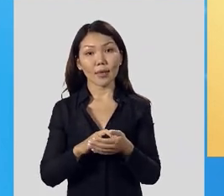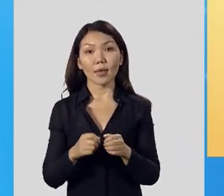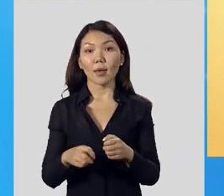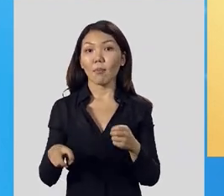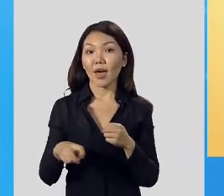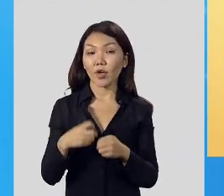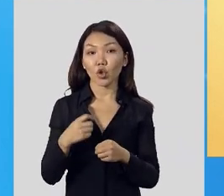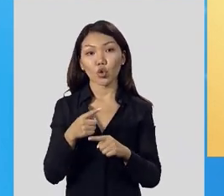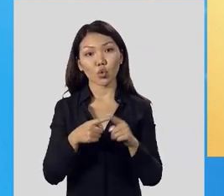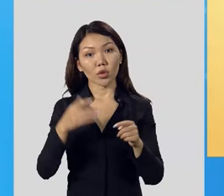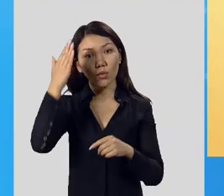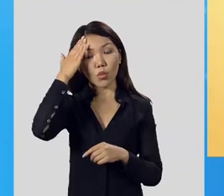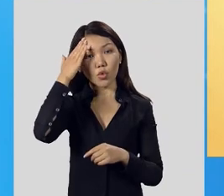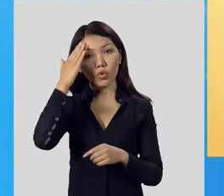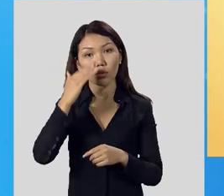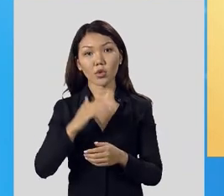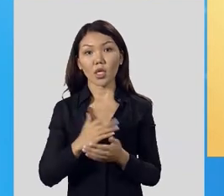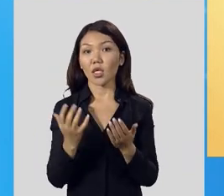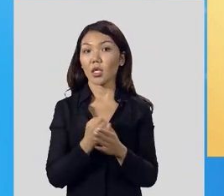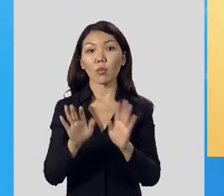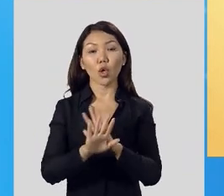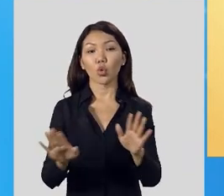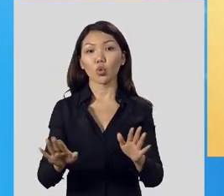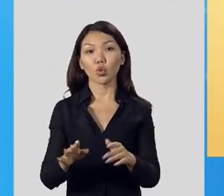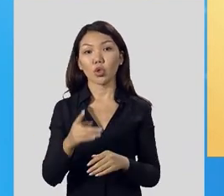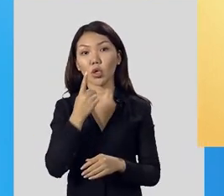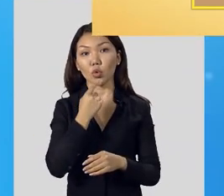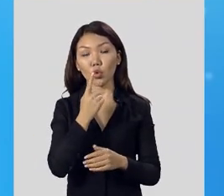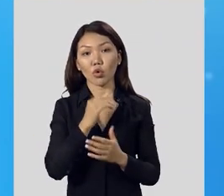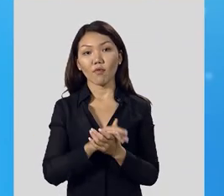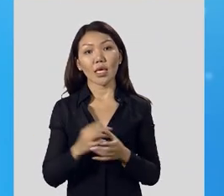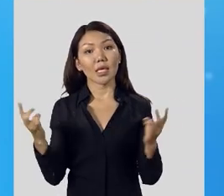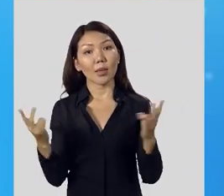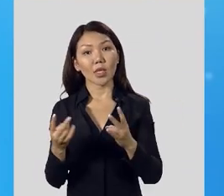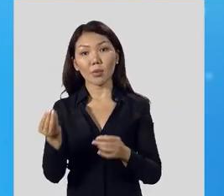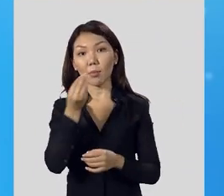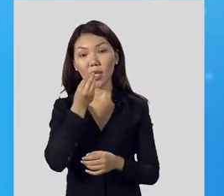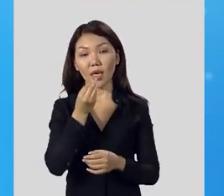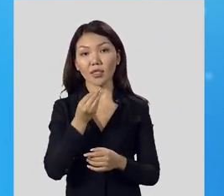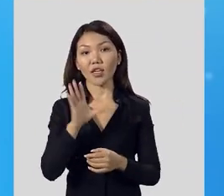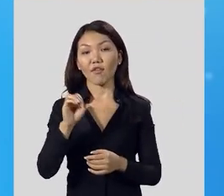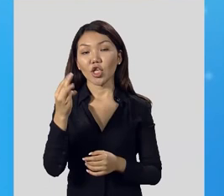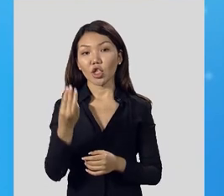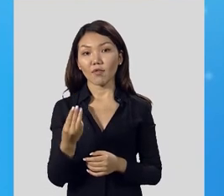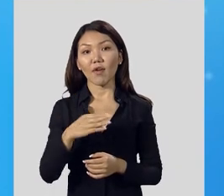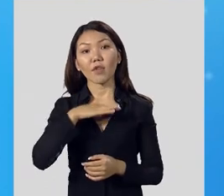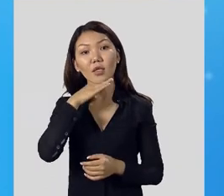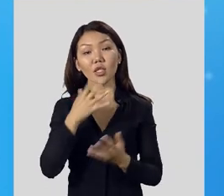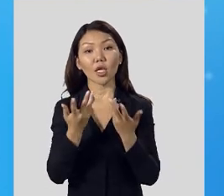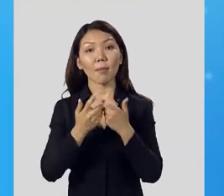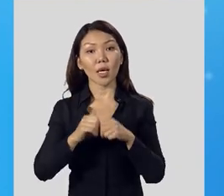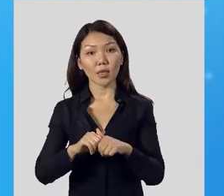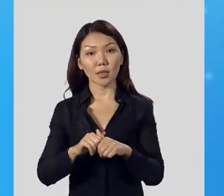мозга перестают получать кислород и необходимые питательные вещества в достаточном количестве